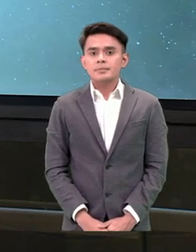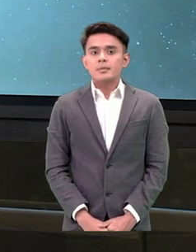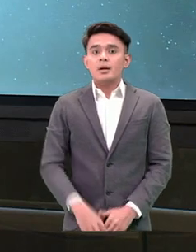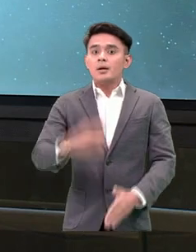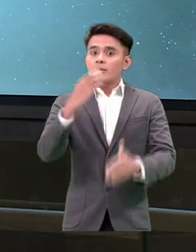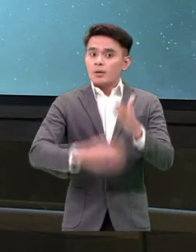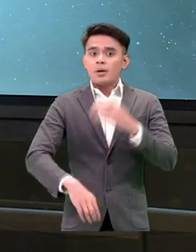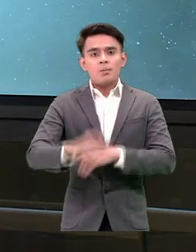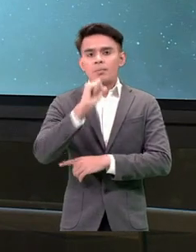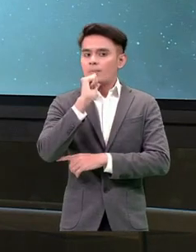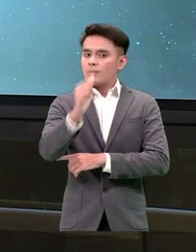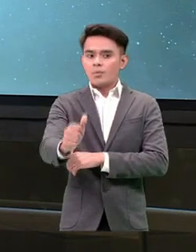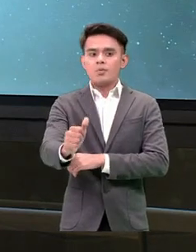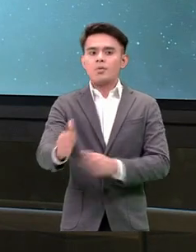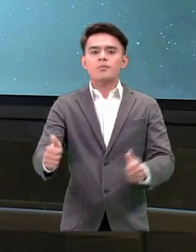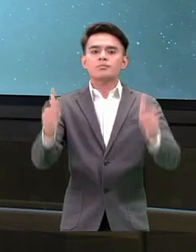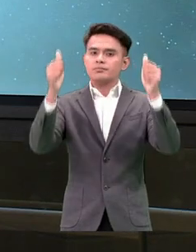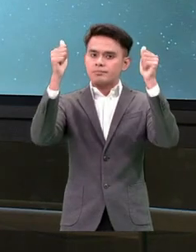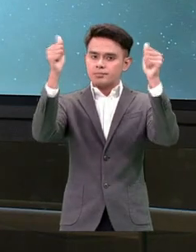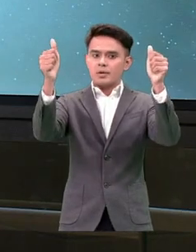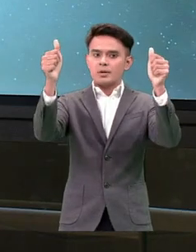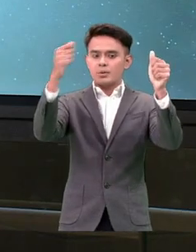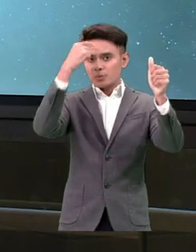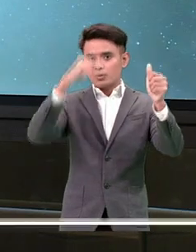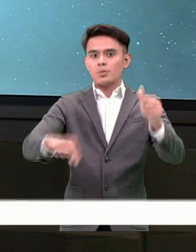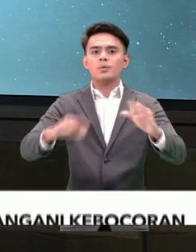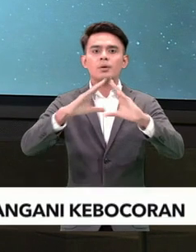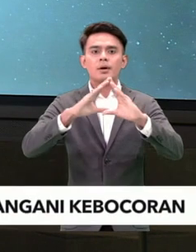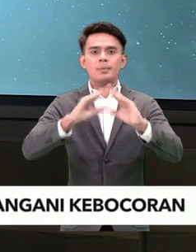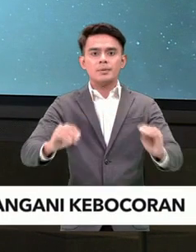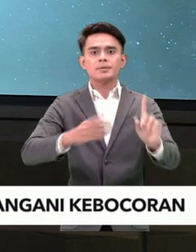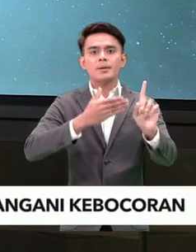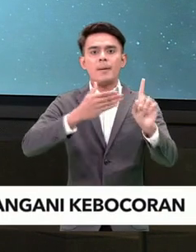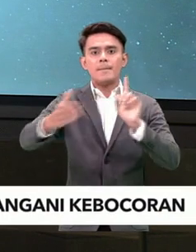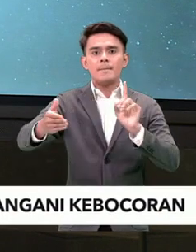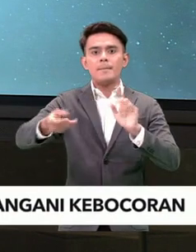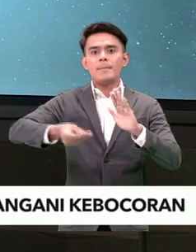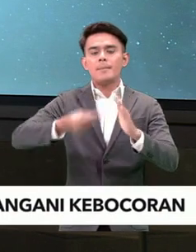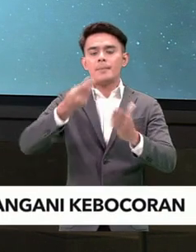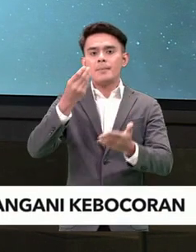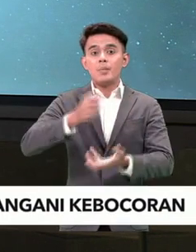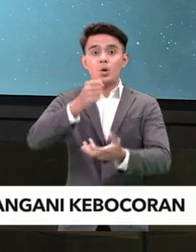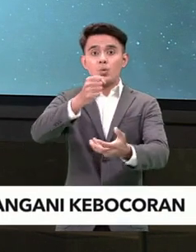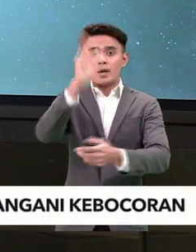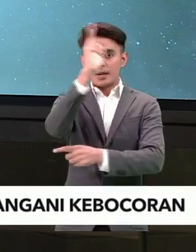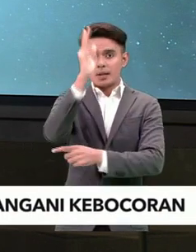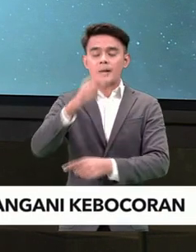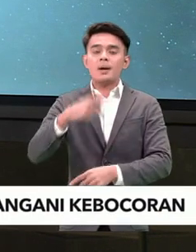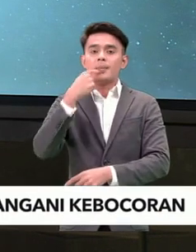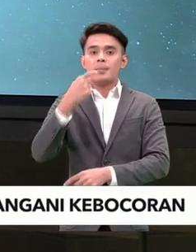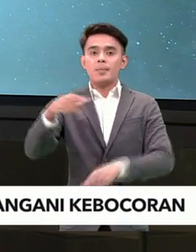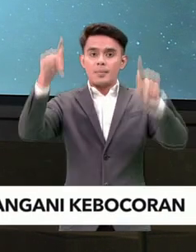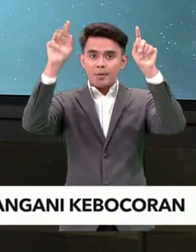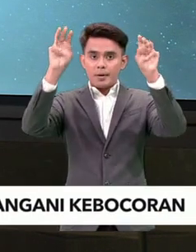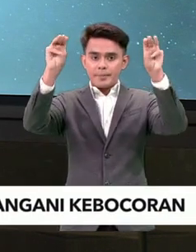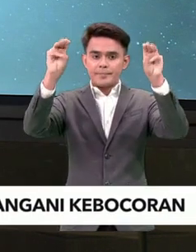Pencukaian bukan perkara yang paling utama untuk menangani penyelewengan dan kebocoran dana kerajaan, kata Perdana Menteri Datuk Seri